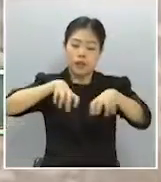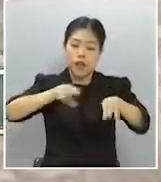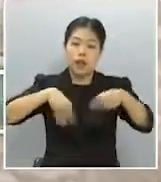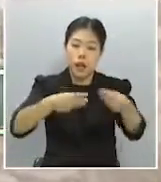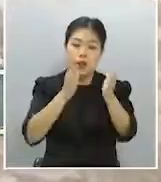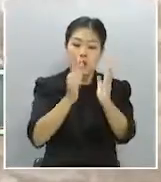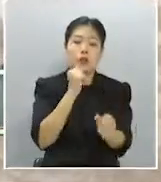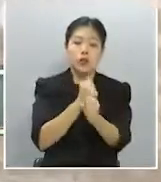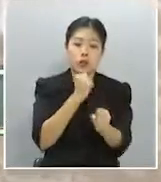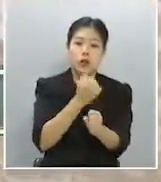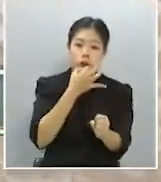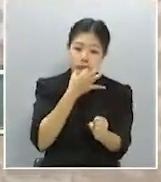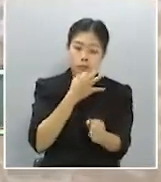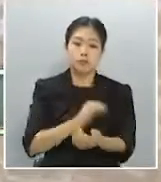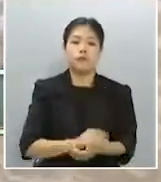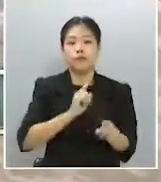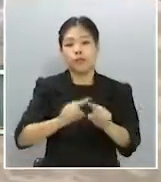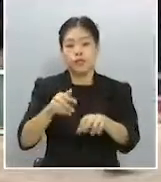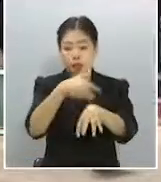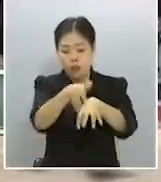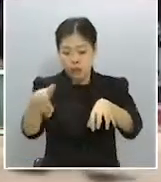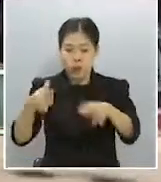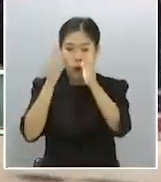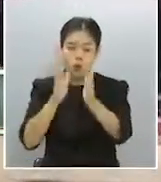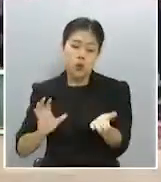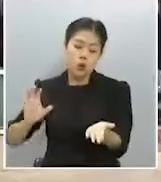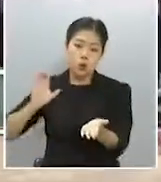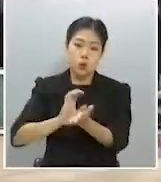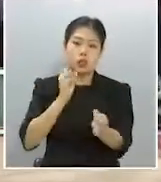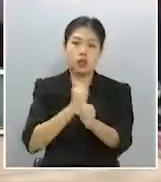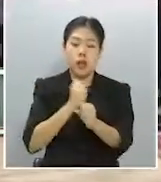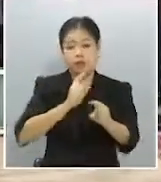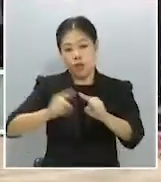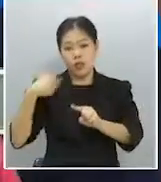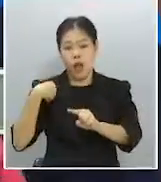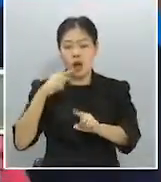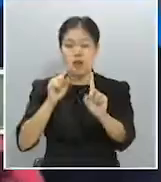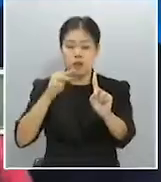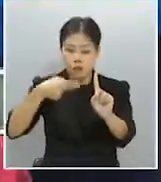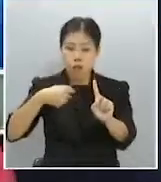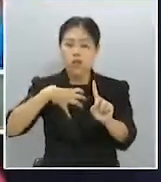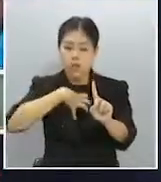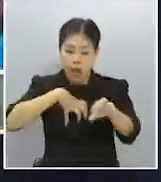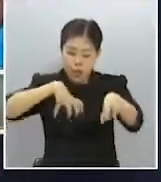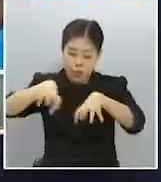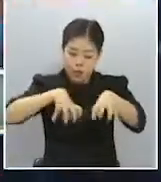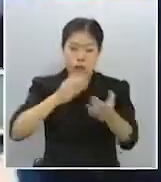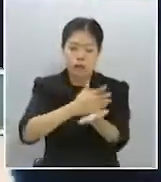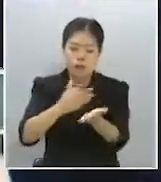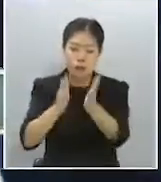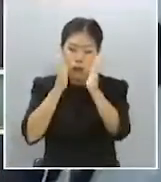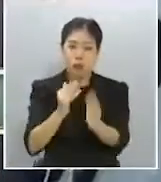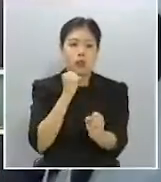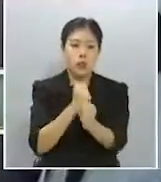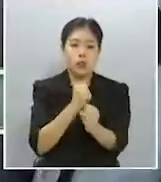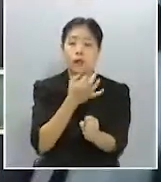ำที่ดินหมดสัมปทานและพื้นที่นอกเขตที่ถูกกลุ่มในทุนบุกรุกจำนวนหลายหมื่นไร่มาจัดสรรเป็นที่ดินทำกินให้กับชาวบ้านตามมติ